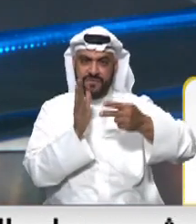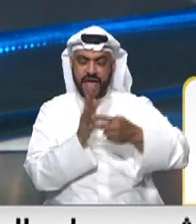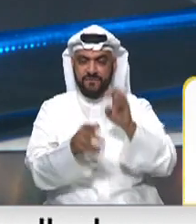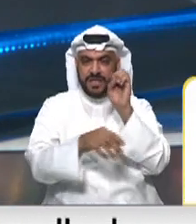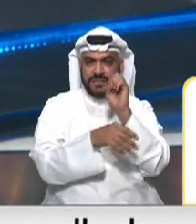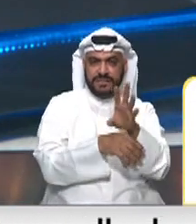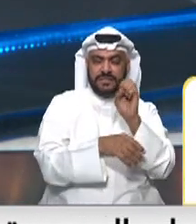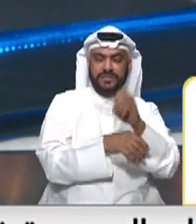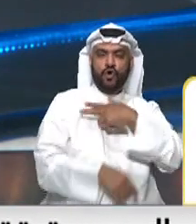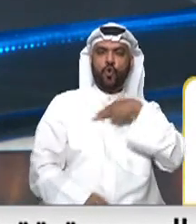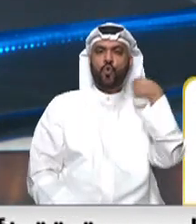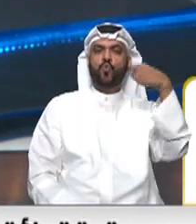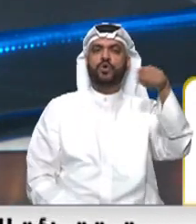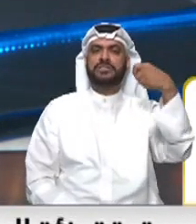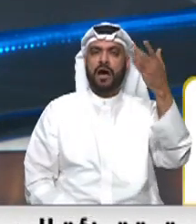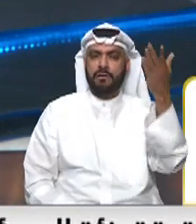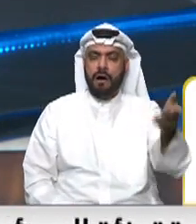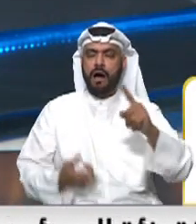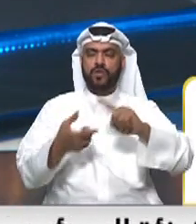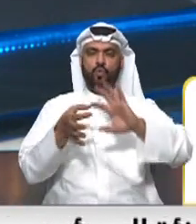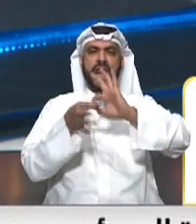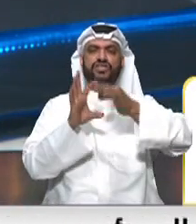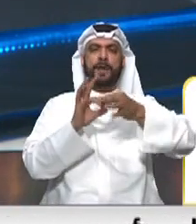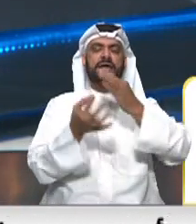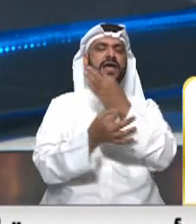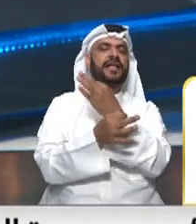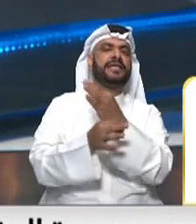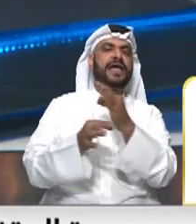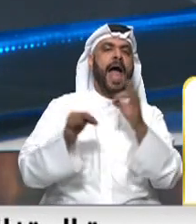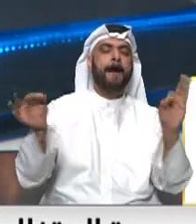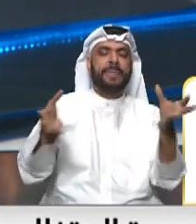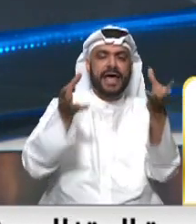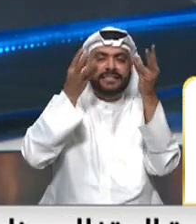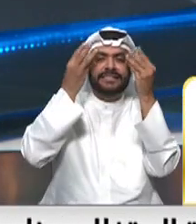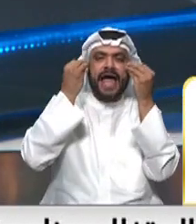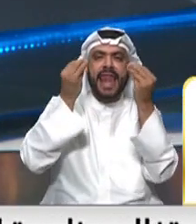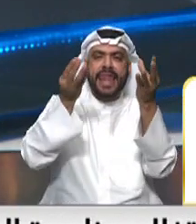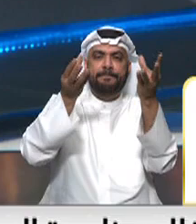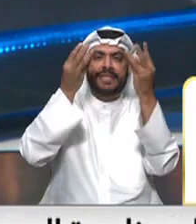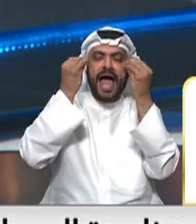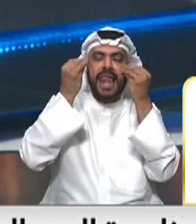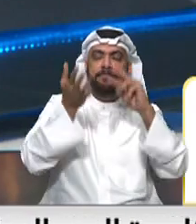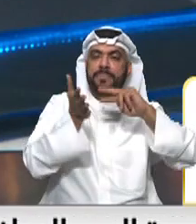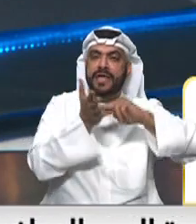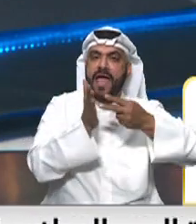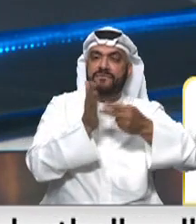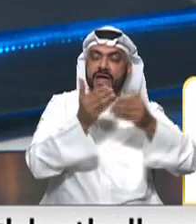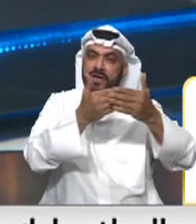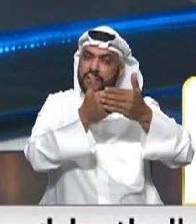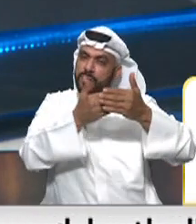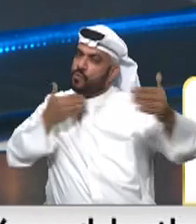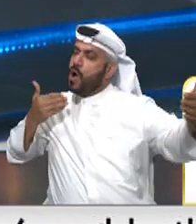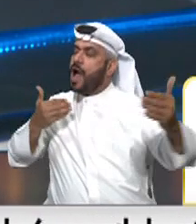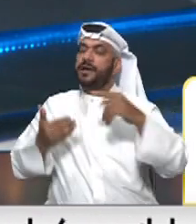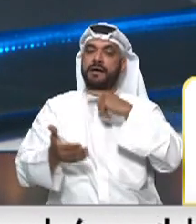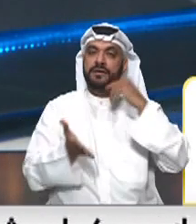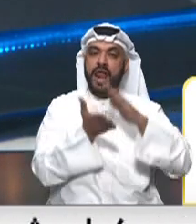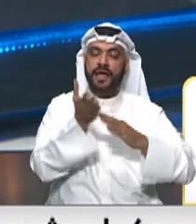الحكوميه وجمعيات النفع العام لنشر الوعي بين افراد المجتمع من اجل تجنب مخاط